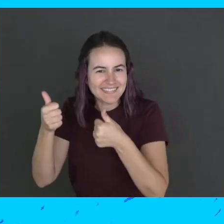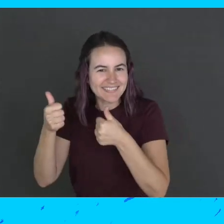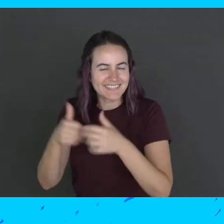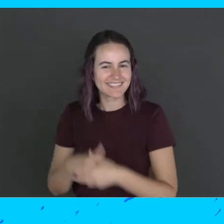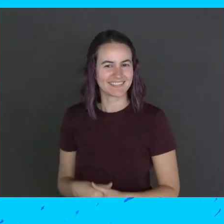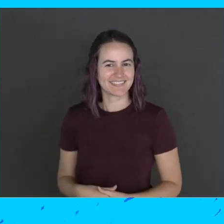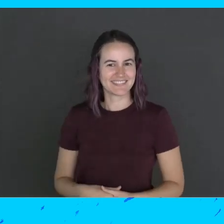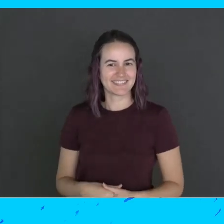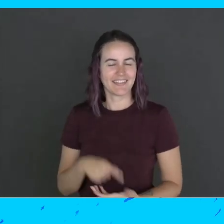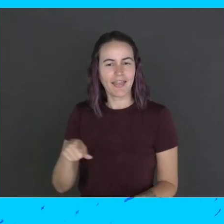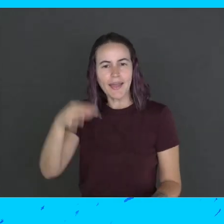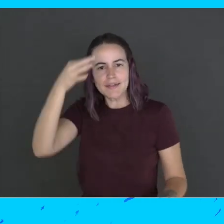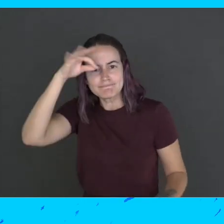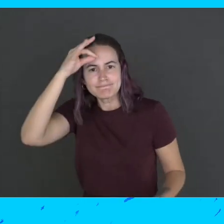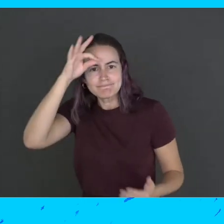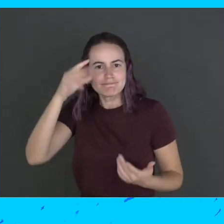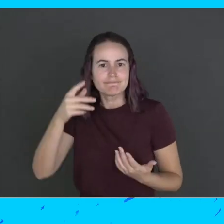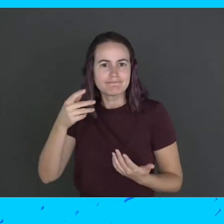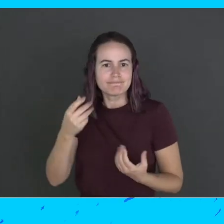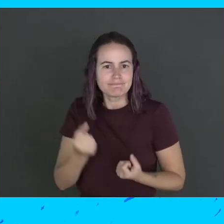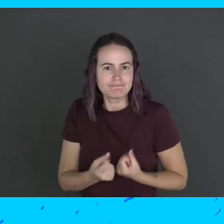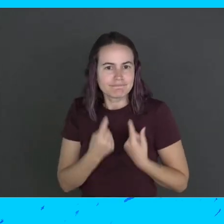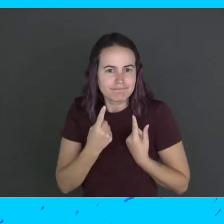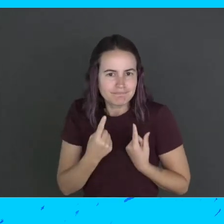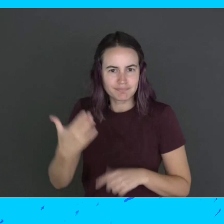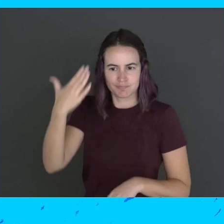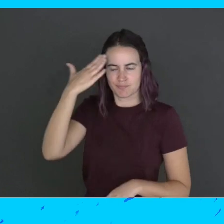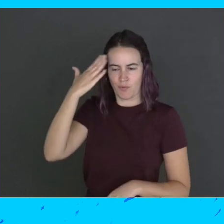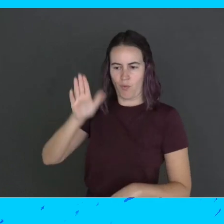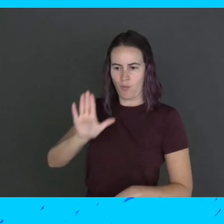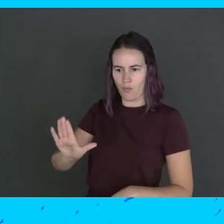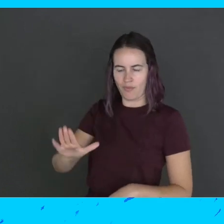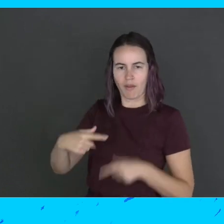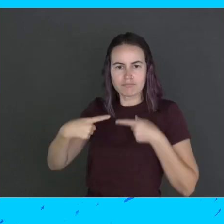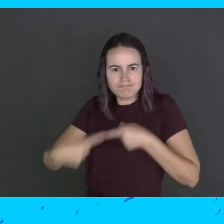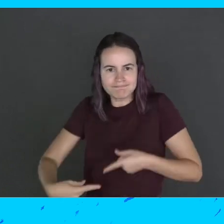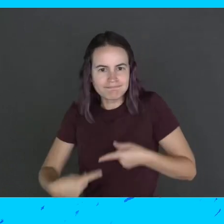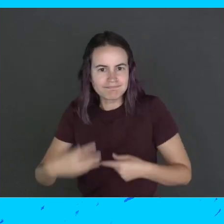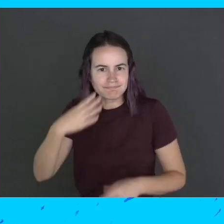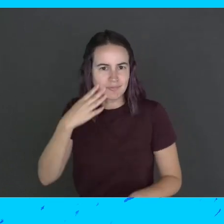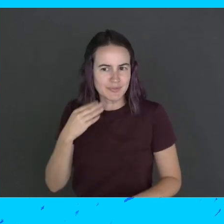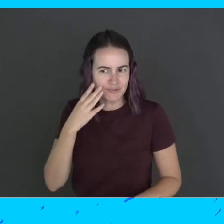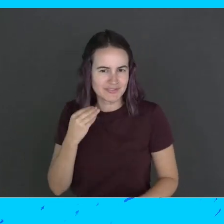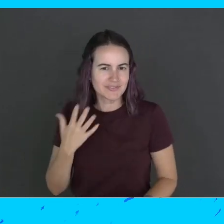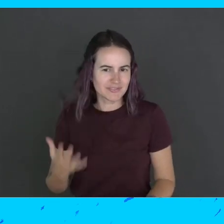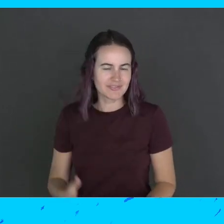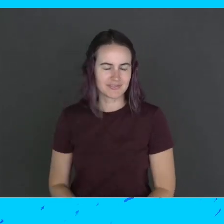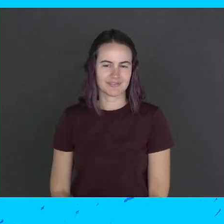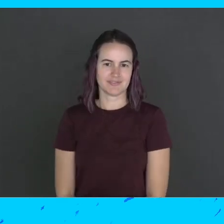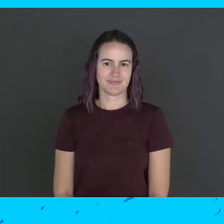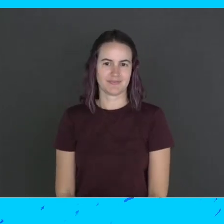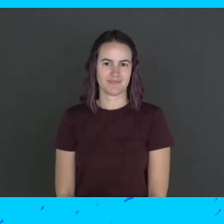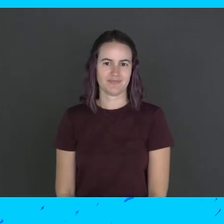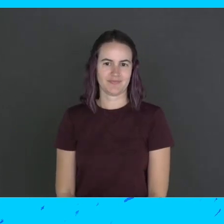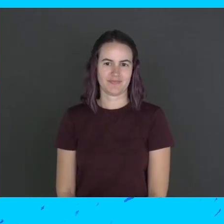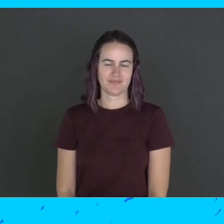une capacité de voir mieux, ils connaissent, c'est leur expérience